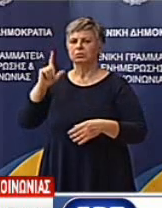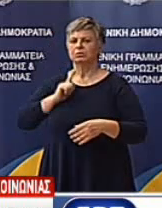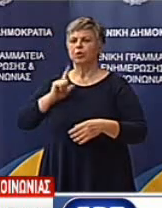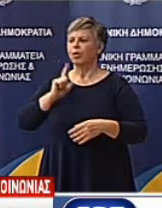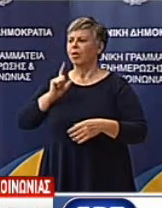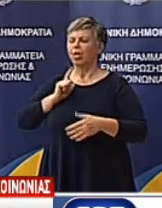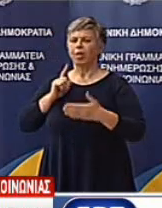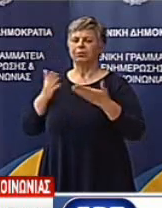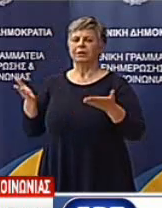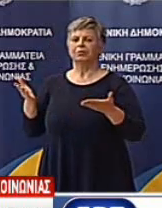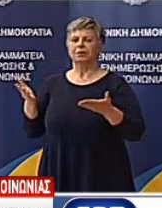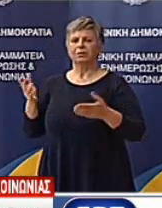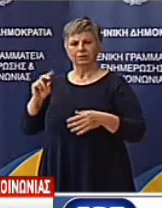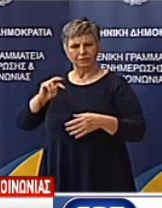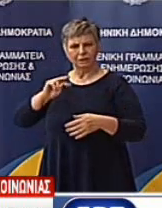αισθάνεσαι αδικημένη.